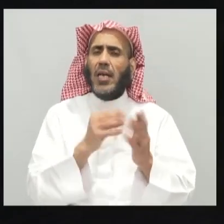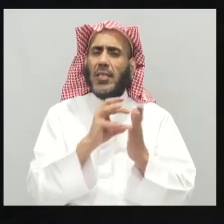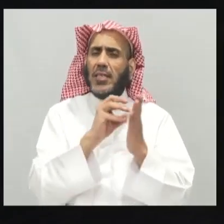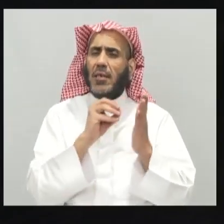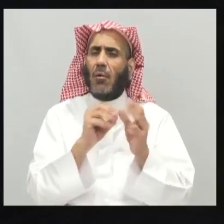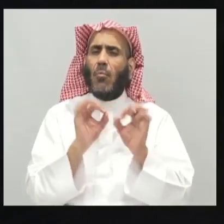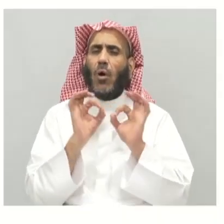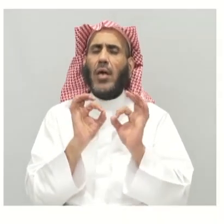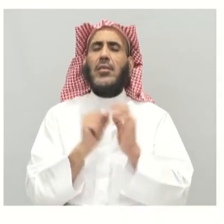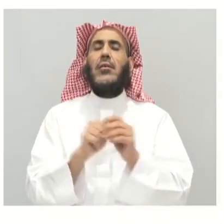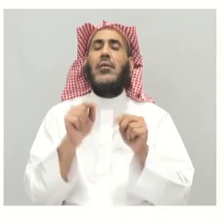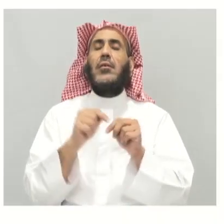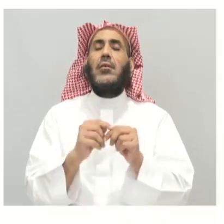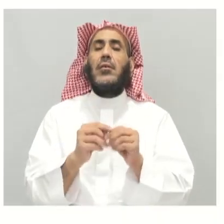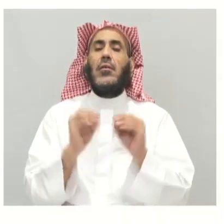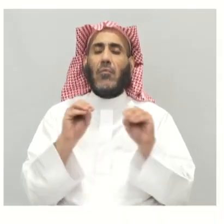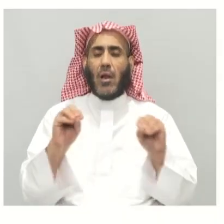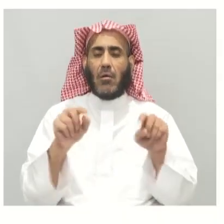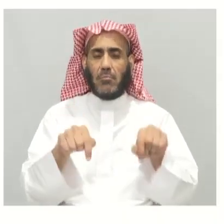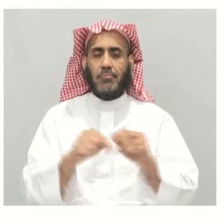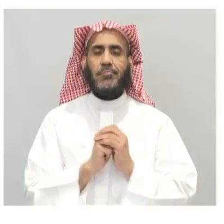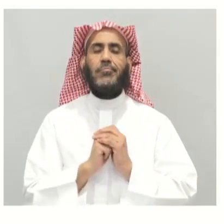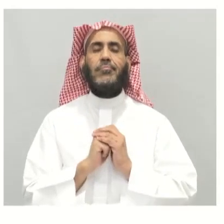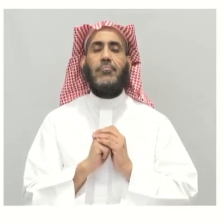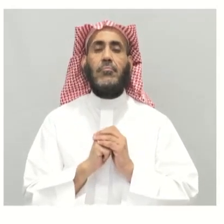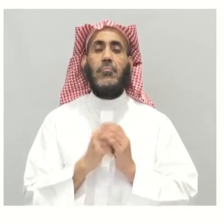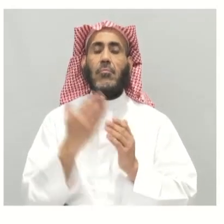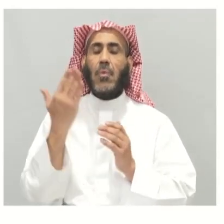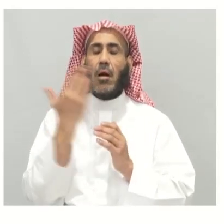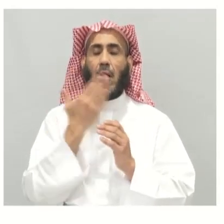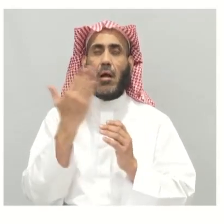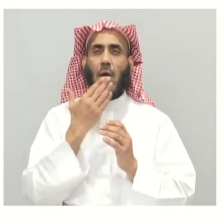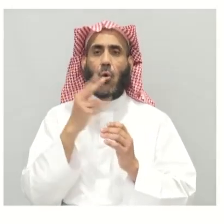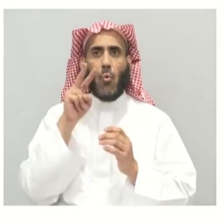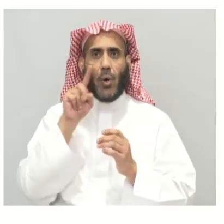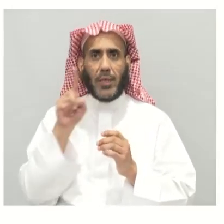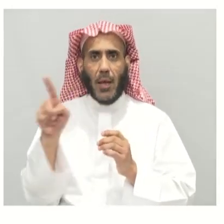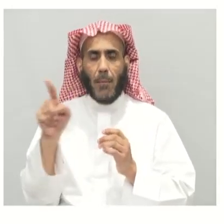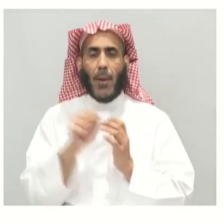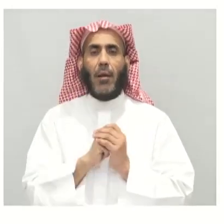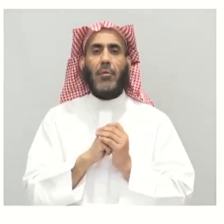معينة، نتعرف عليها الآن. أقرأ وأتأمل.